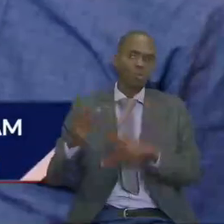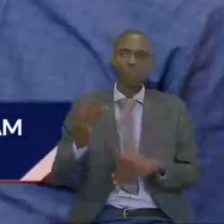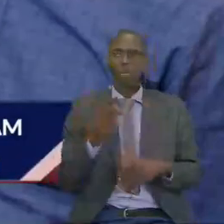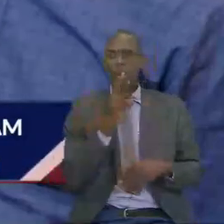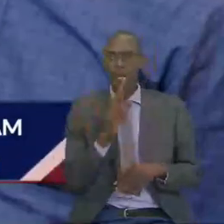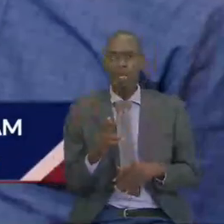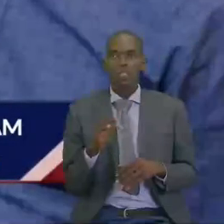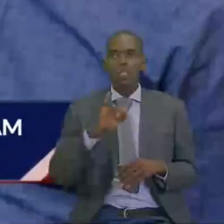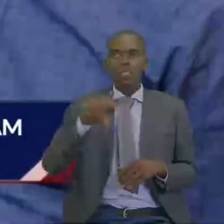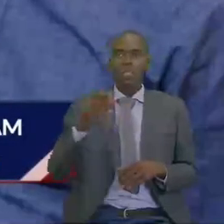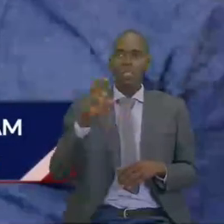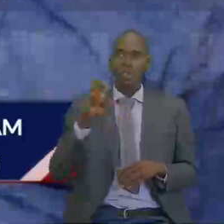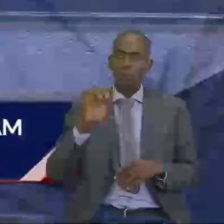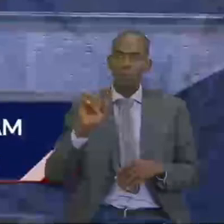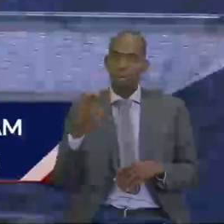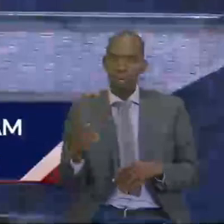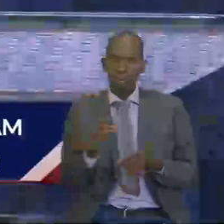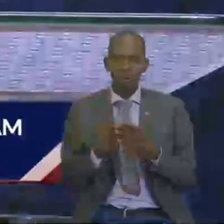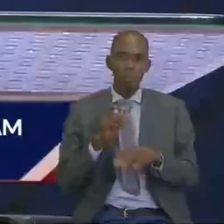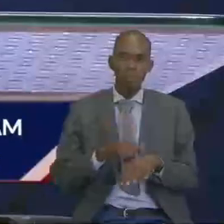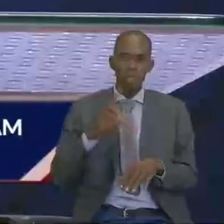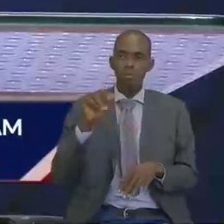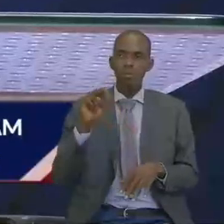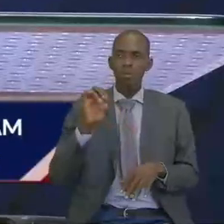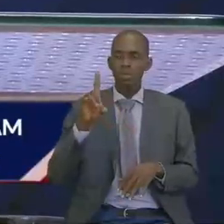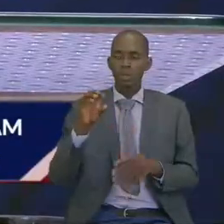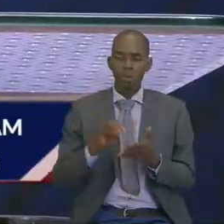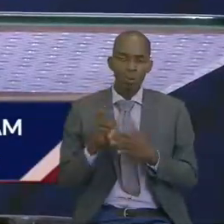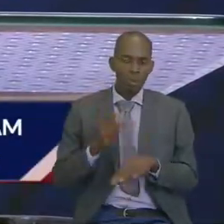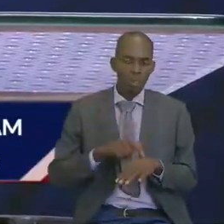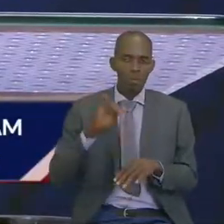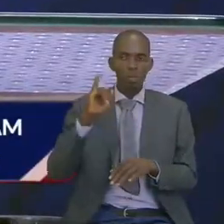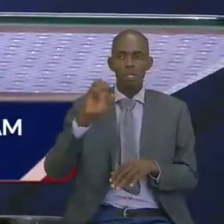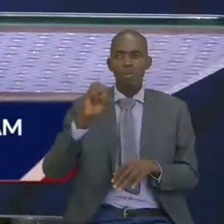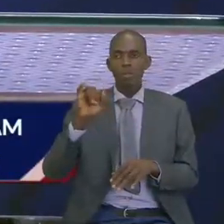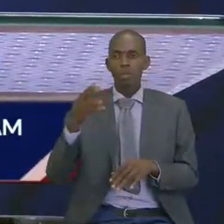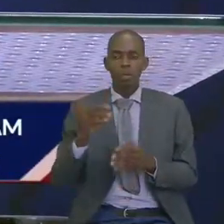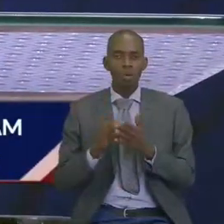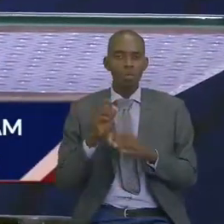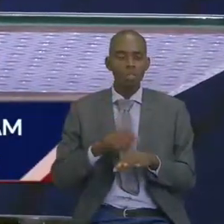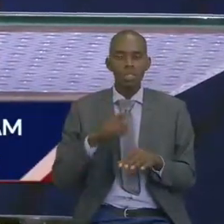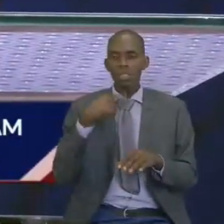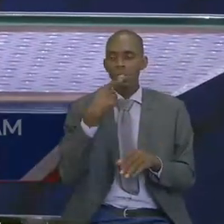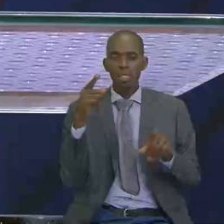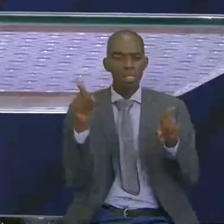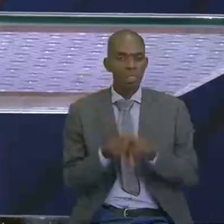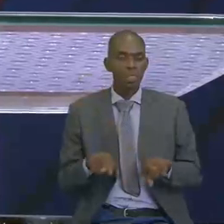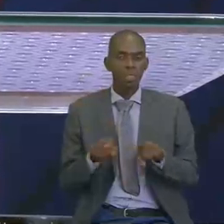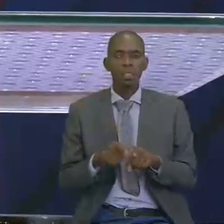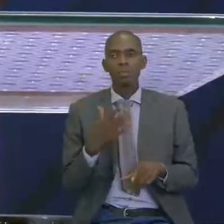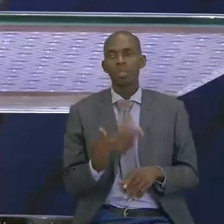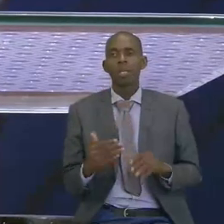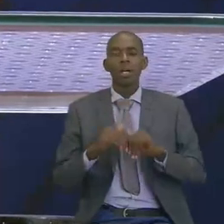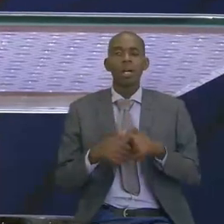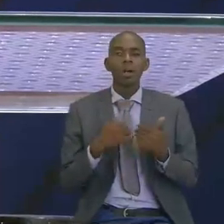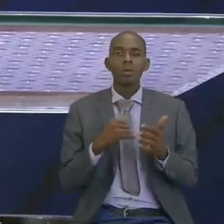à son époque, et Daniel en son temps, où que les prophètes se trouvent et disent la même chose.